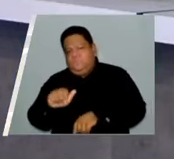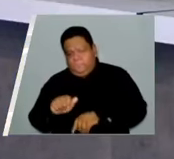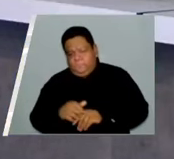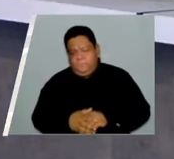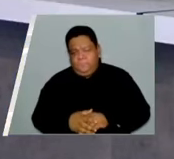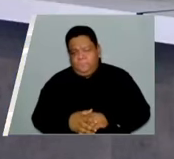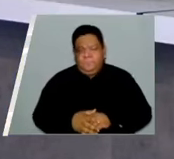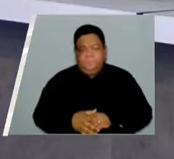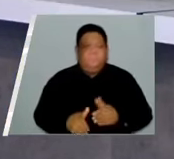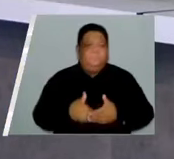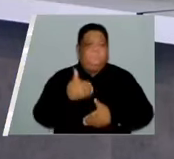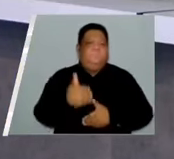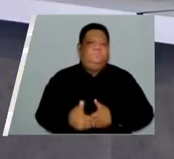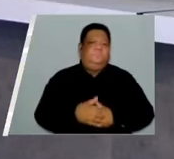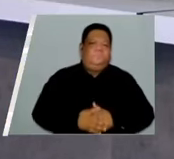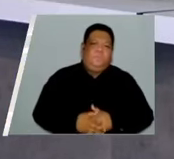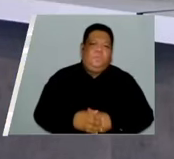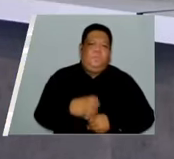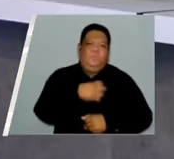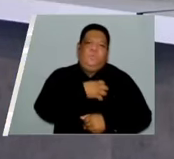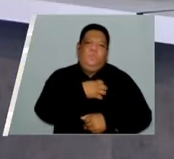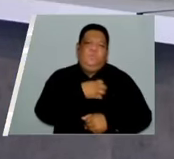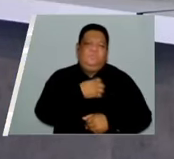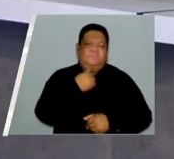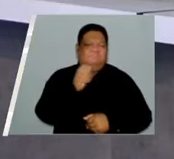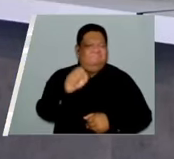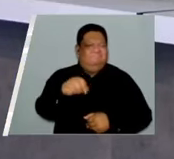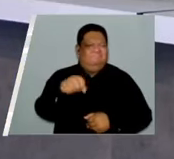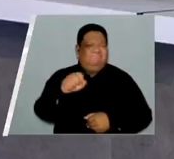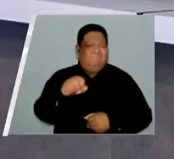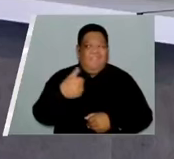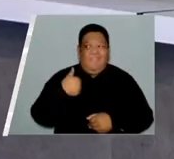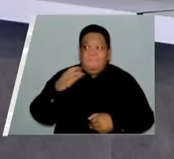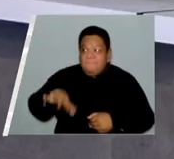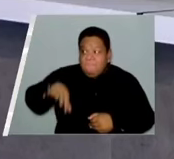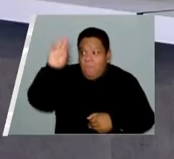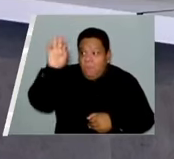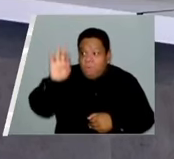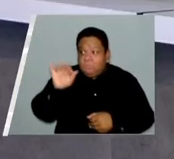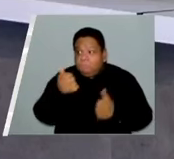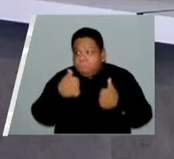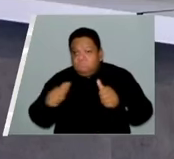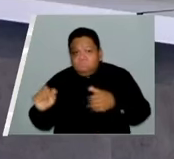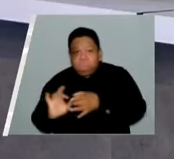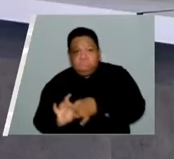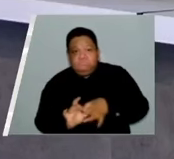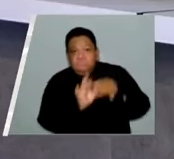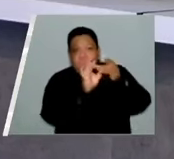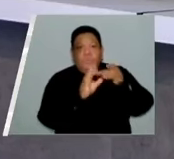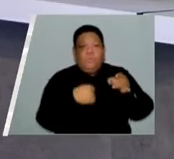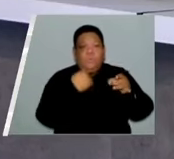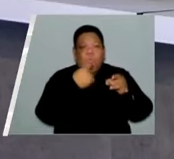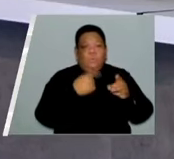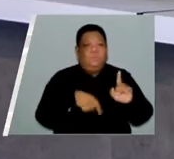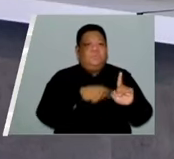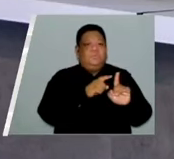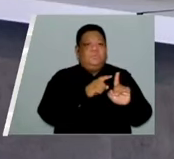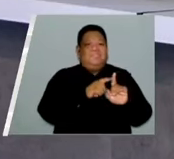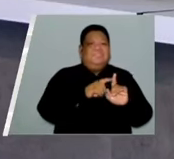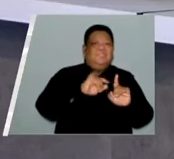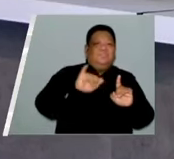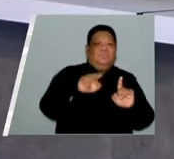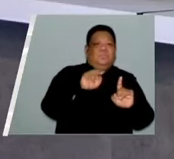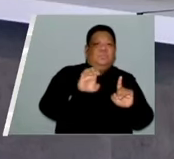Aminado mga pulis na wala silang nakuhang ebidensya sa crime scene na mag-uugnay kay Direk Jade Castro sa panunog sa modern jeep